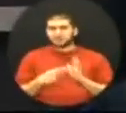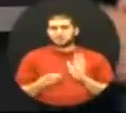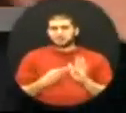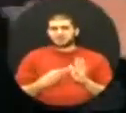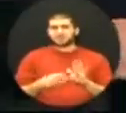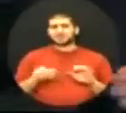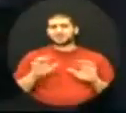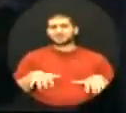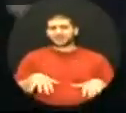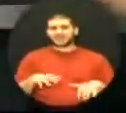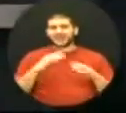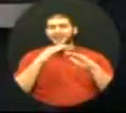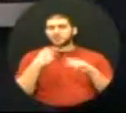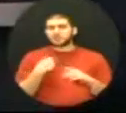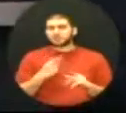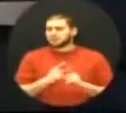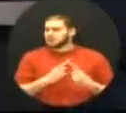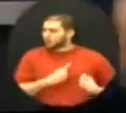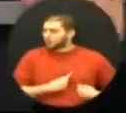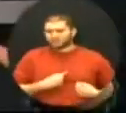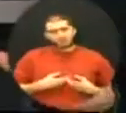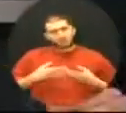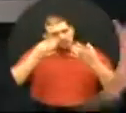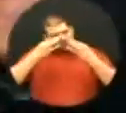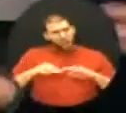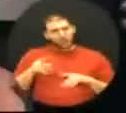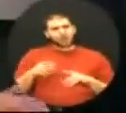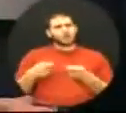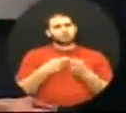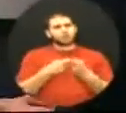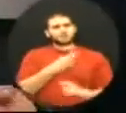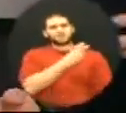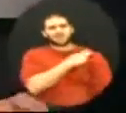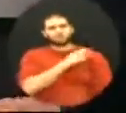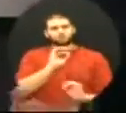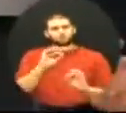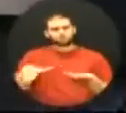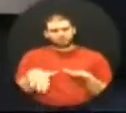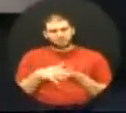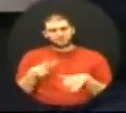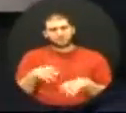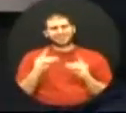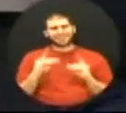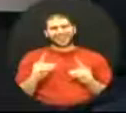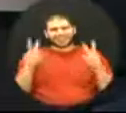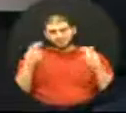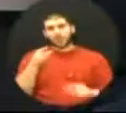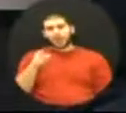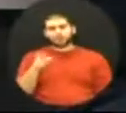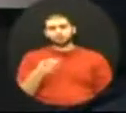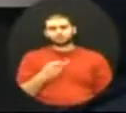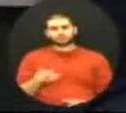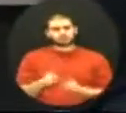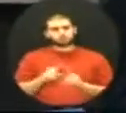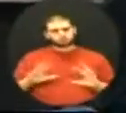הנשיא קלינטון, אני מביעה את הערכתי מעומק הלב, ותנועת מפקדים ולמען שלום ולדרכנו את זה שהם לקחו את